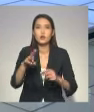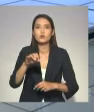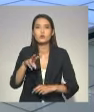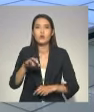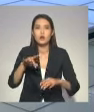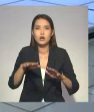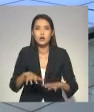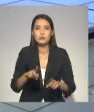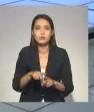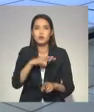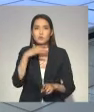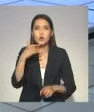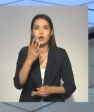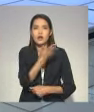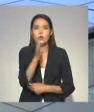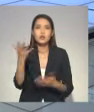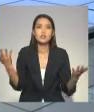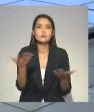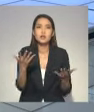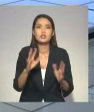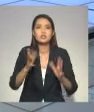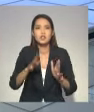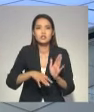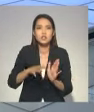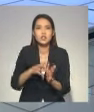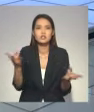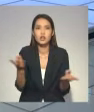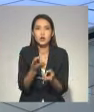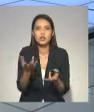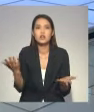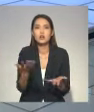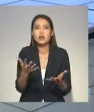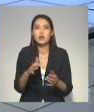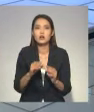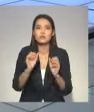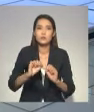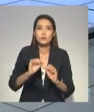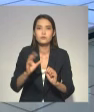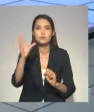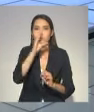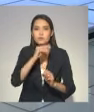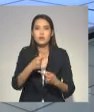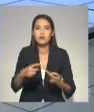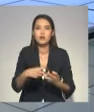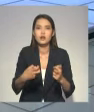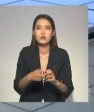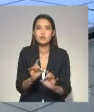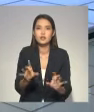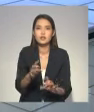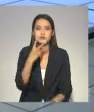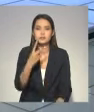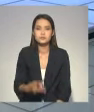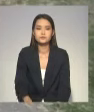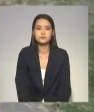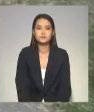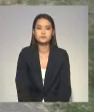өңірінде де түйткіл көп. Орманшыға қандай жағдай жасауға жет? Қалың орманды қалай қорғап қаламыз? Өзекті мәселе жайлы өңір тілшілер